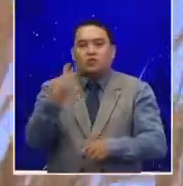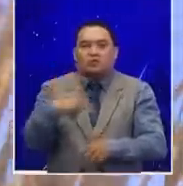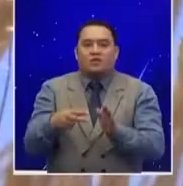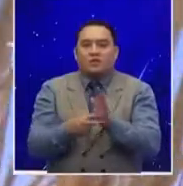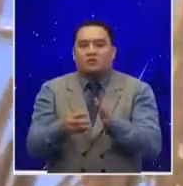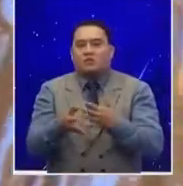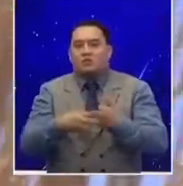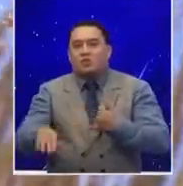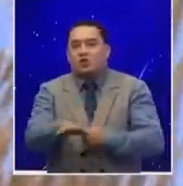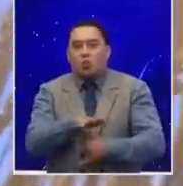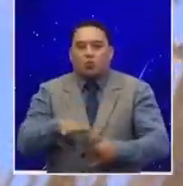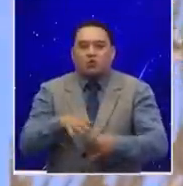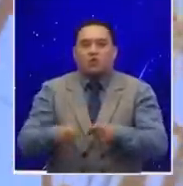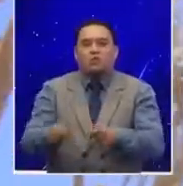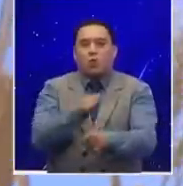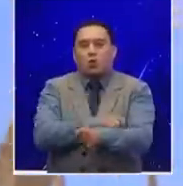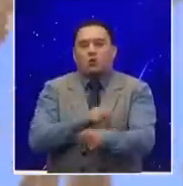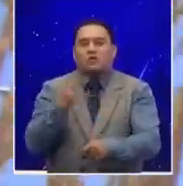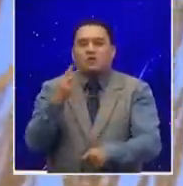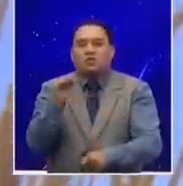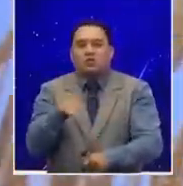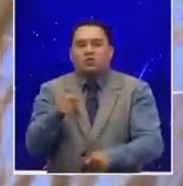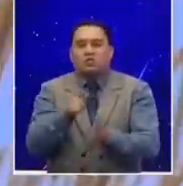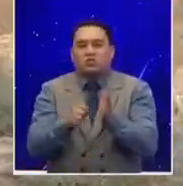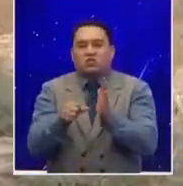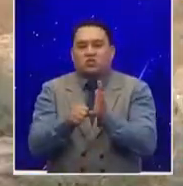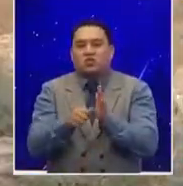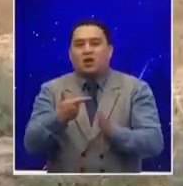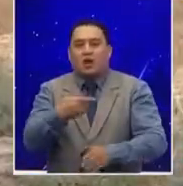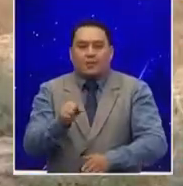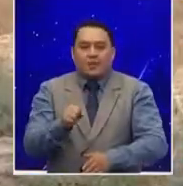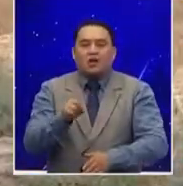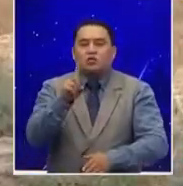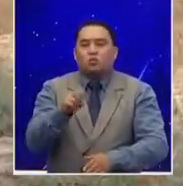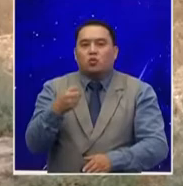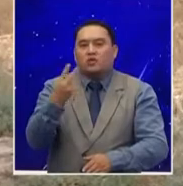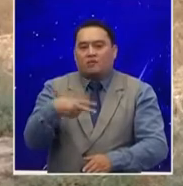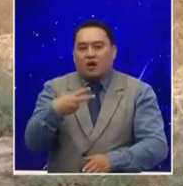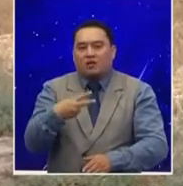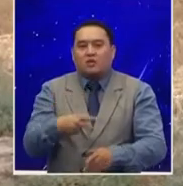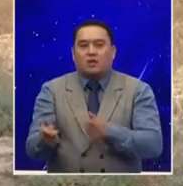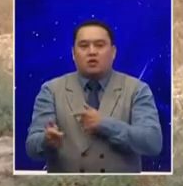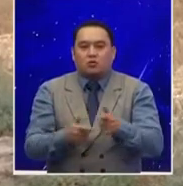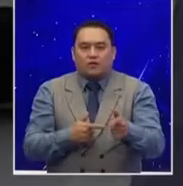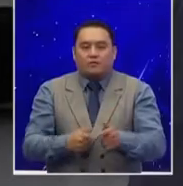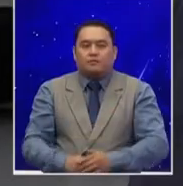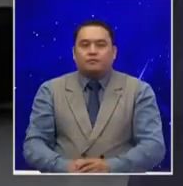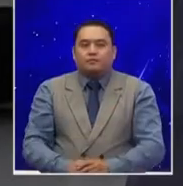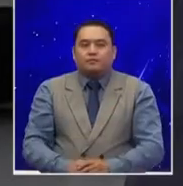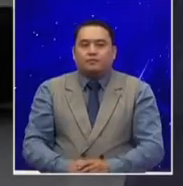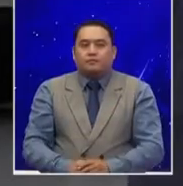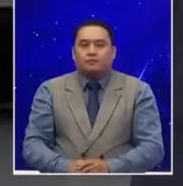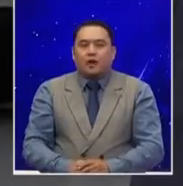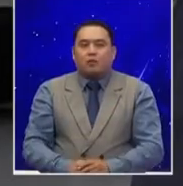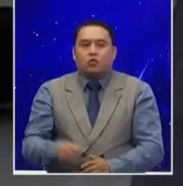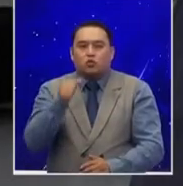229 земельным участкам, площадью в 2466 гектаров, еще 120 исковых заявлений на стадии подготовки. В прошлом году